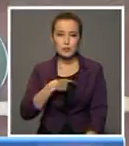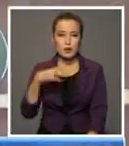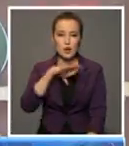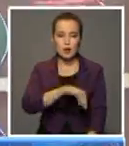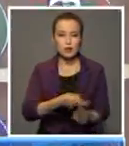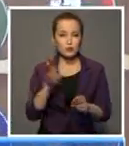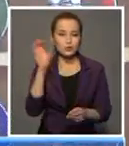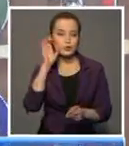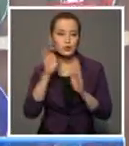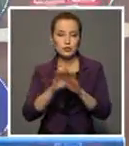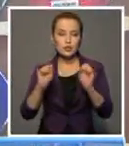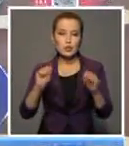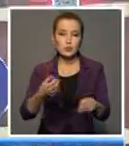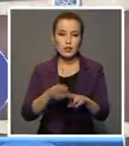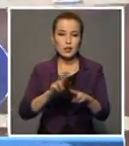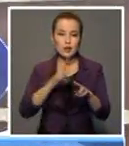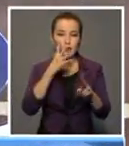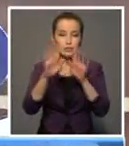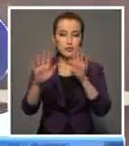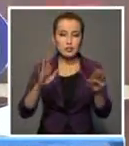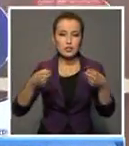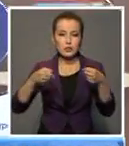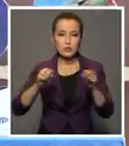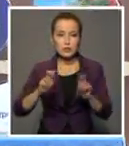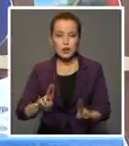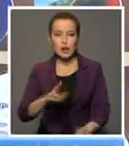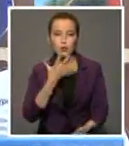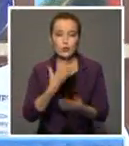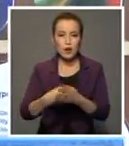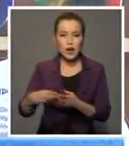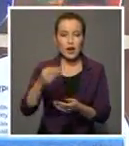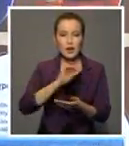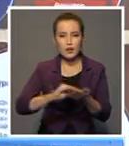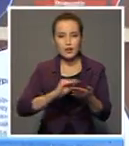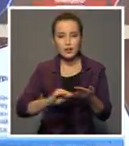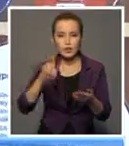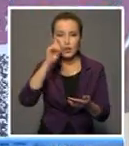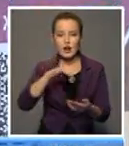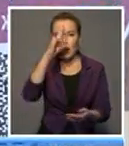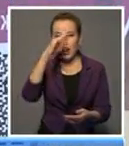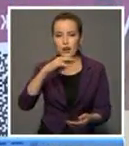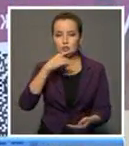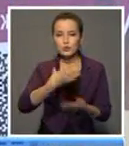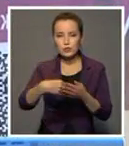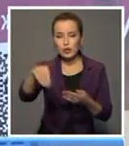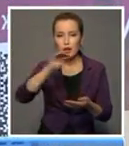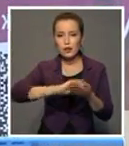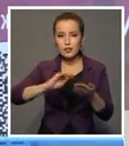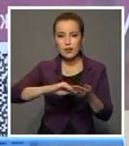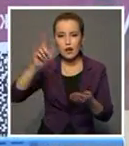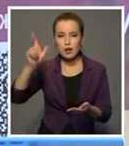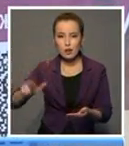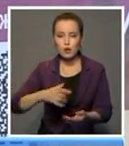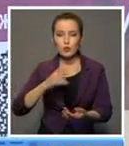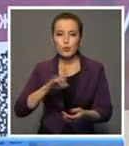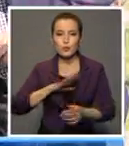аудио күйінде тыңдай алады. Сөреге негізінен әдеби шығармалар қойылған. Игі бастаманың негізгі мақсаты жастарға қазақ жазушыларының шығармаларын